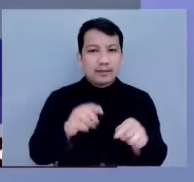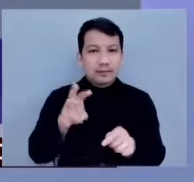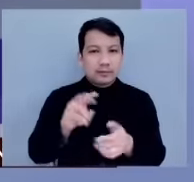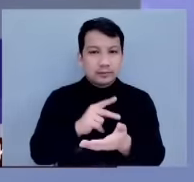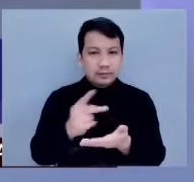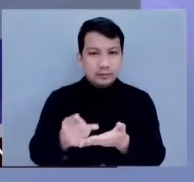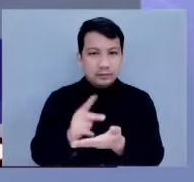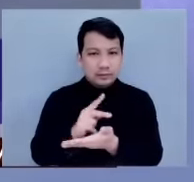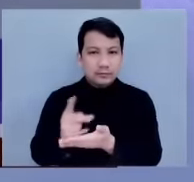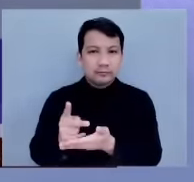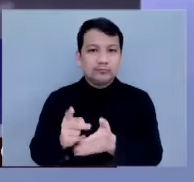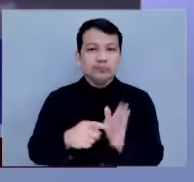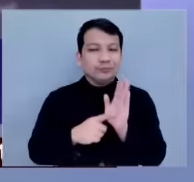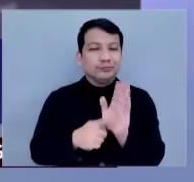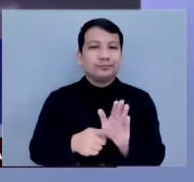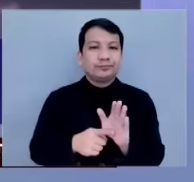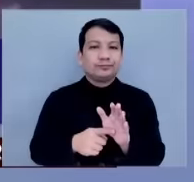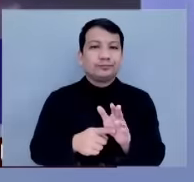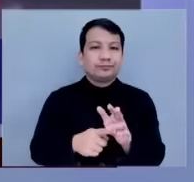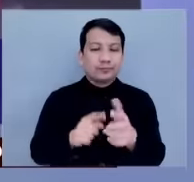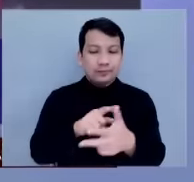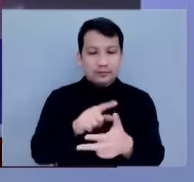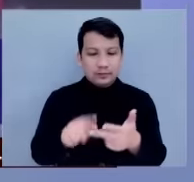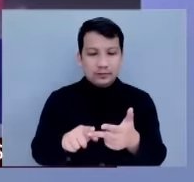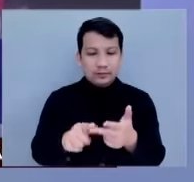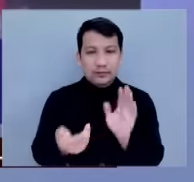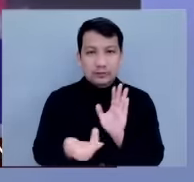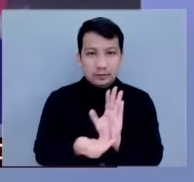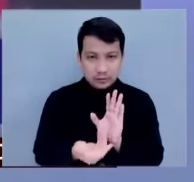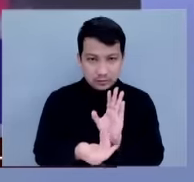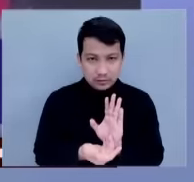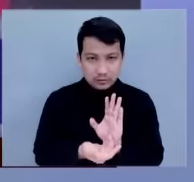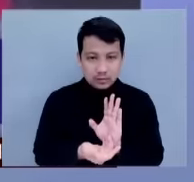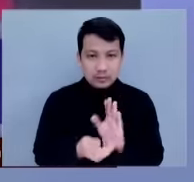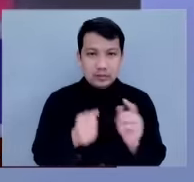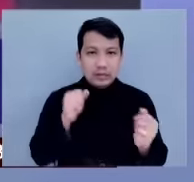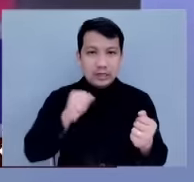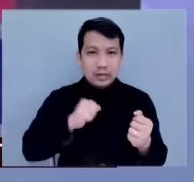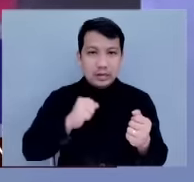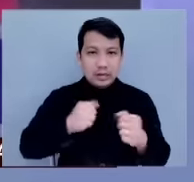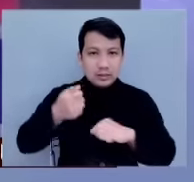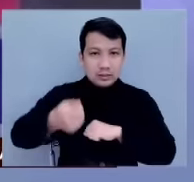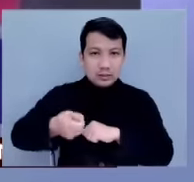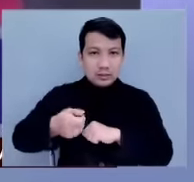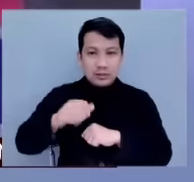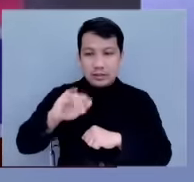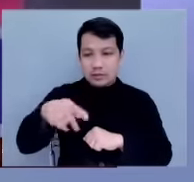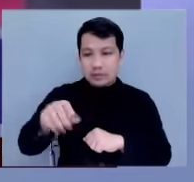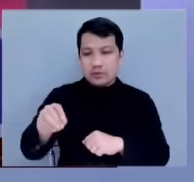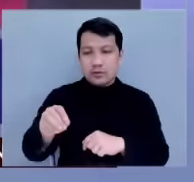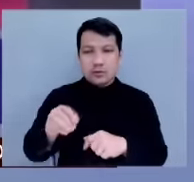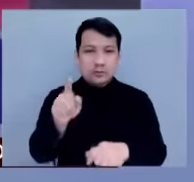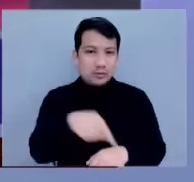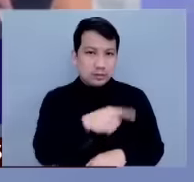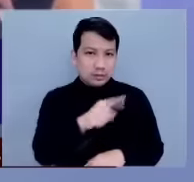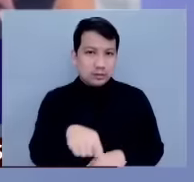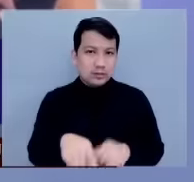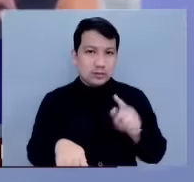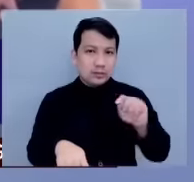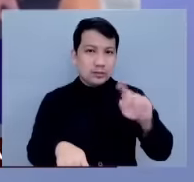decision, lumalabas na may tatlong malalaking pruweba kung bakit ito sinang-ayuna ng TVJ na kansilahin ang trademark ng